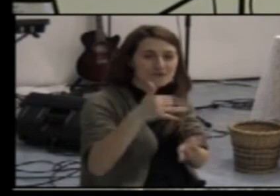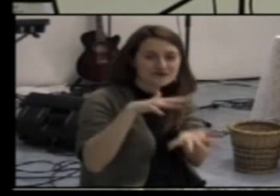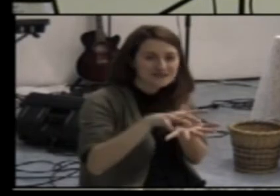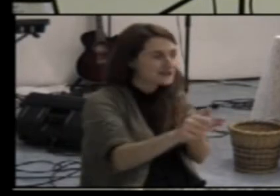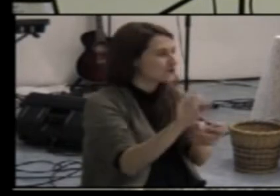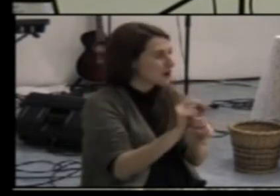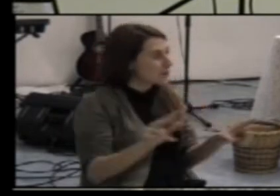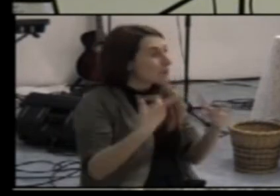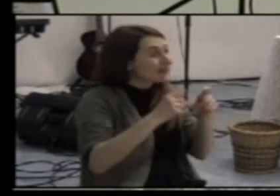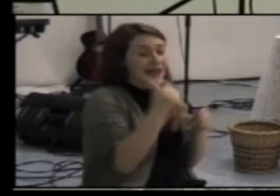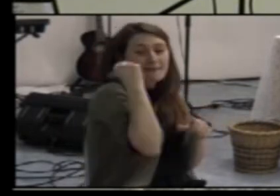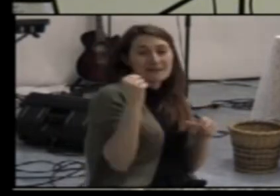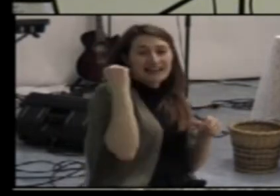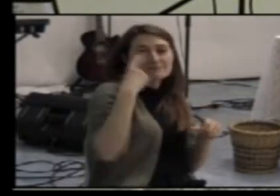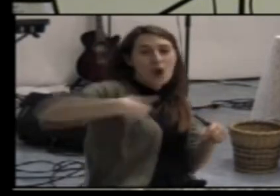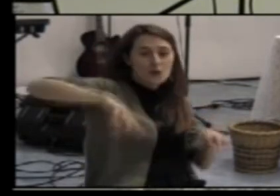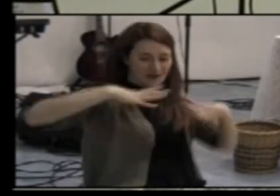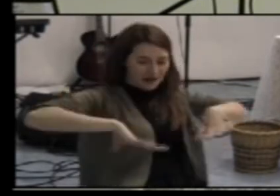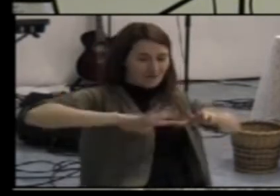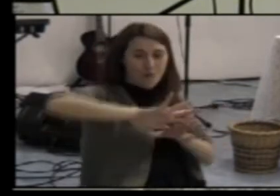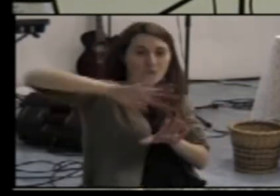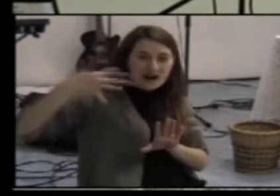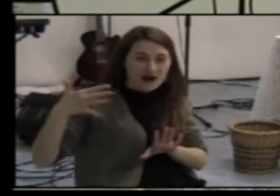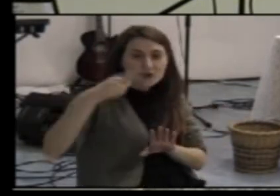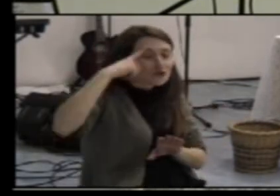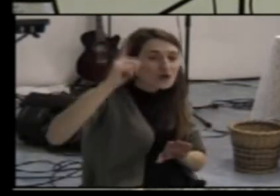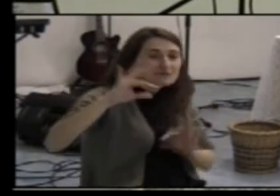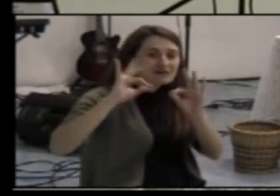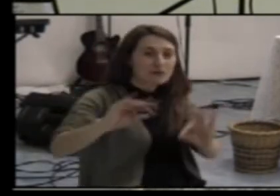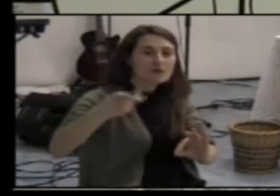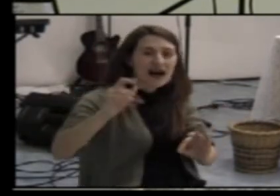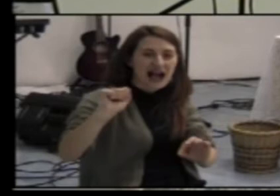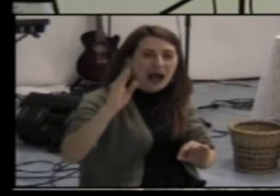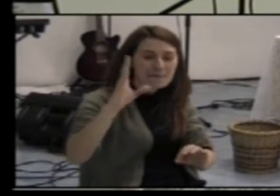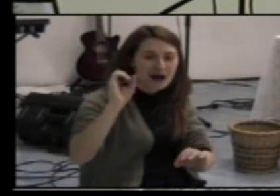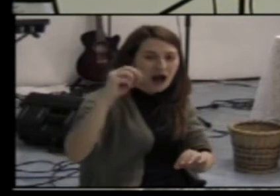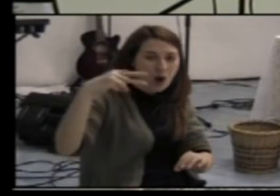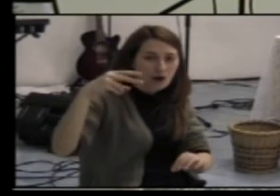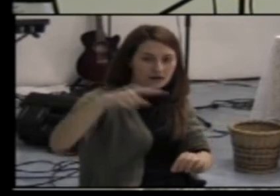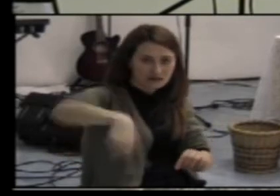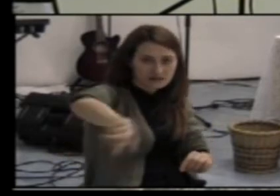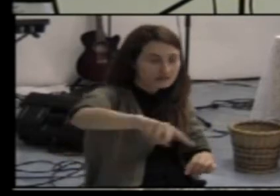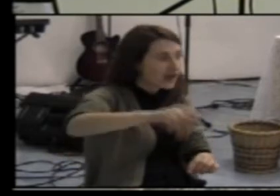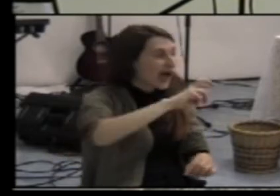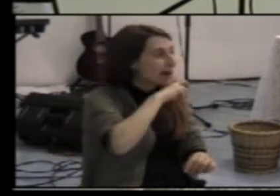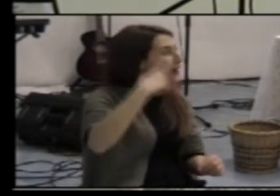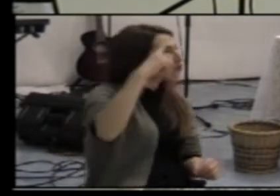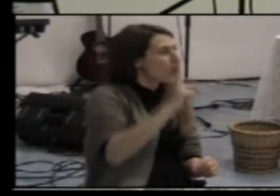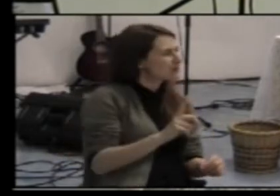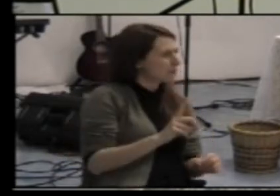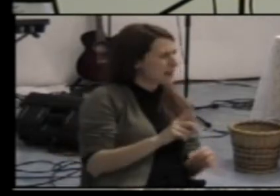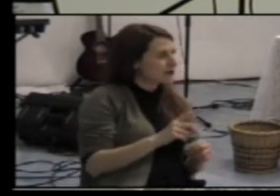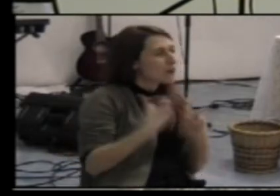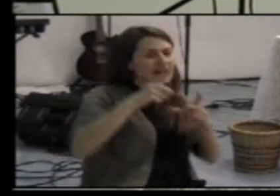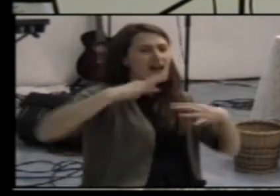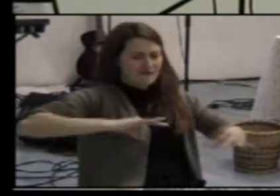Così serio che Israele ha dovuto mantenere il patto che aveva fatto con i Gabaoniti. Non solo. Passano